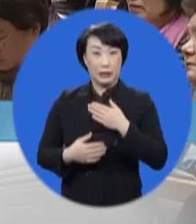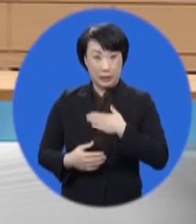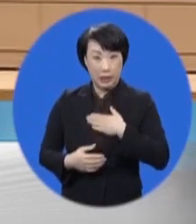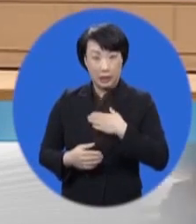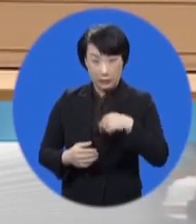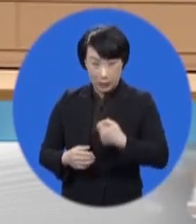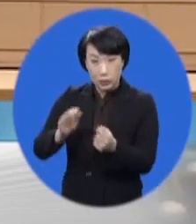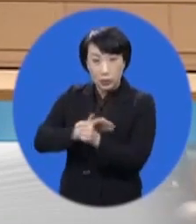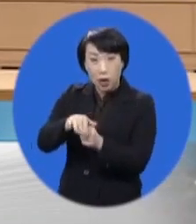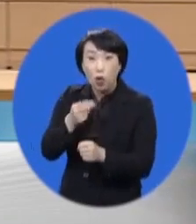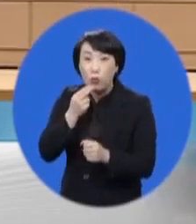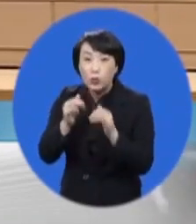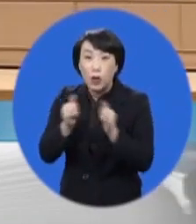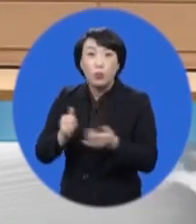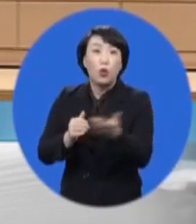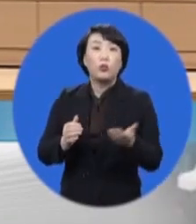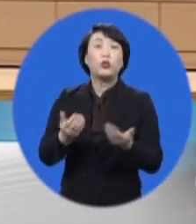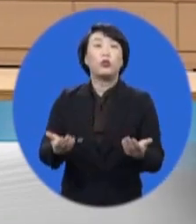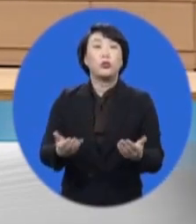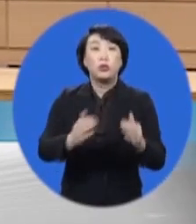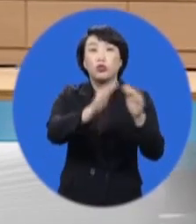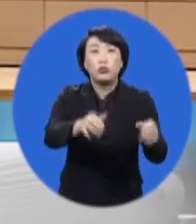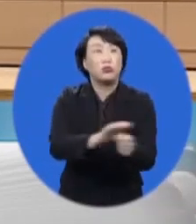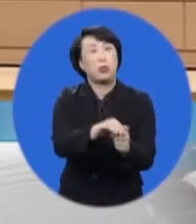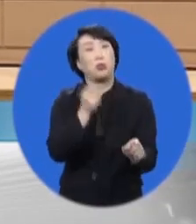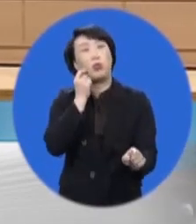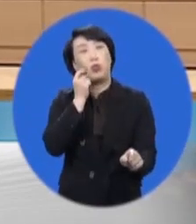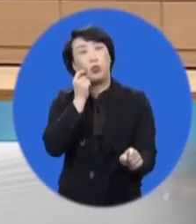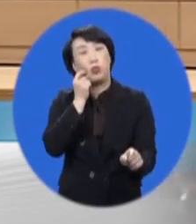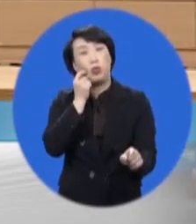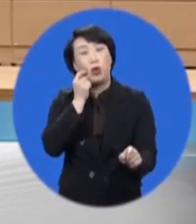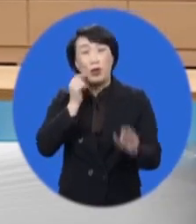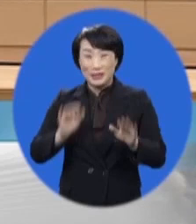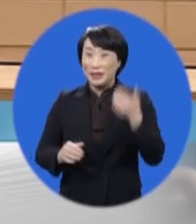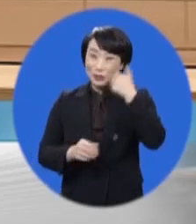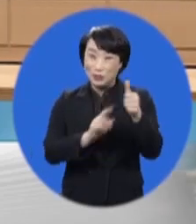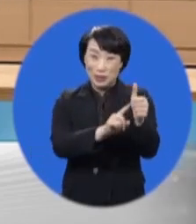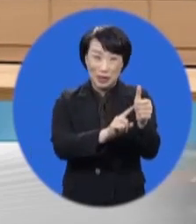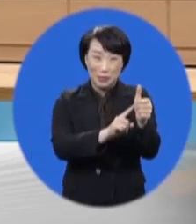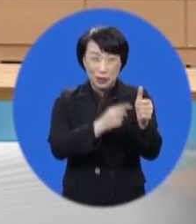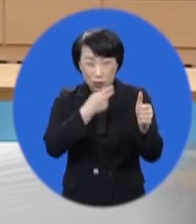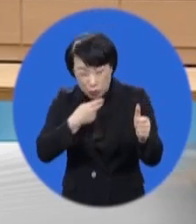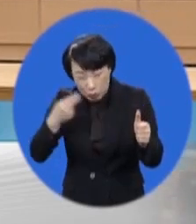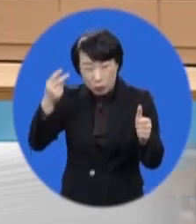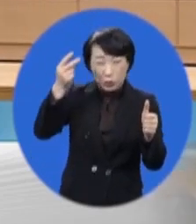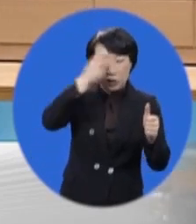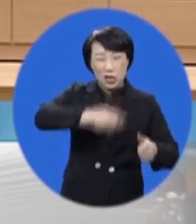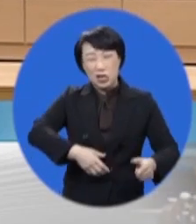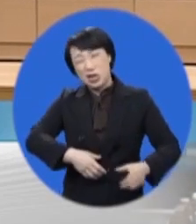나를 사랑하지 않는 자는 이웃도 사랑하지 않아요. 어떤 사람이 술을